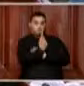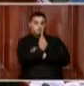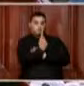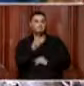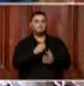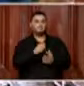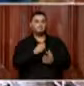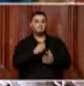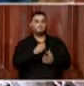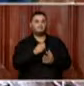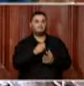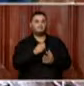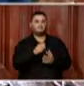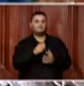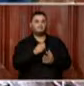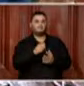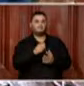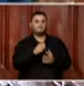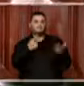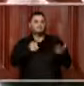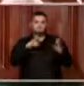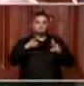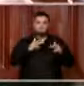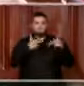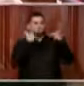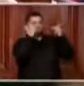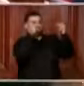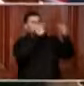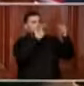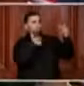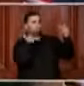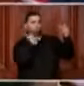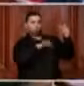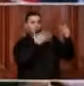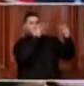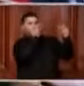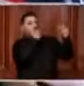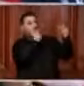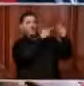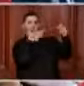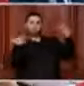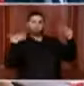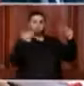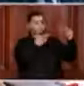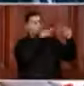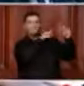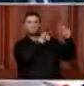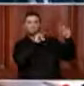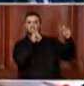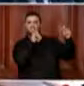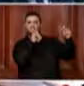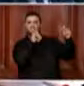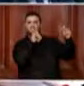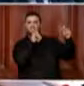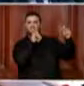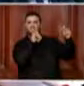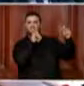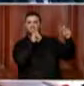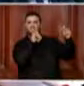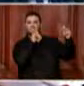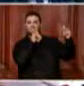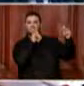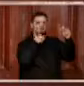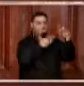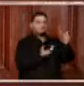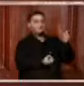هو ارتفاع شاهق غير مسبوق في التاريخ، بل